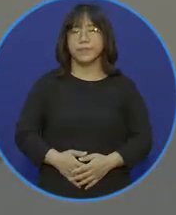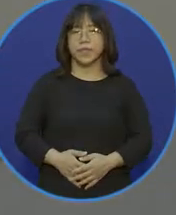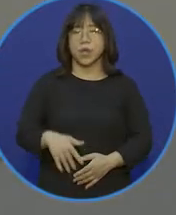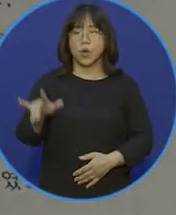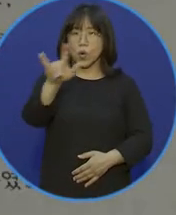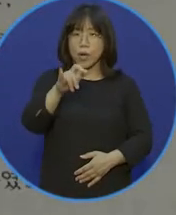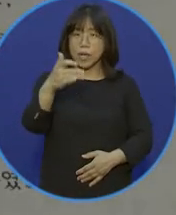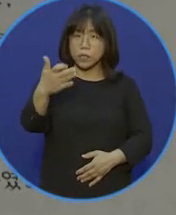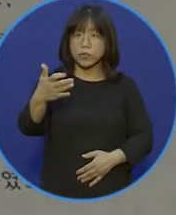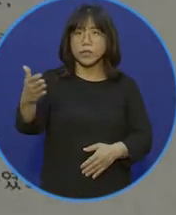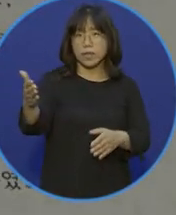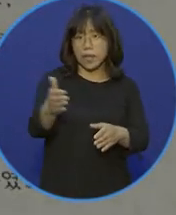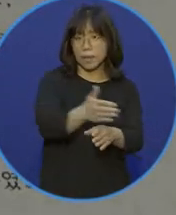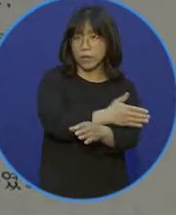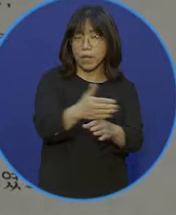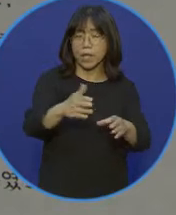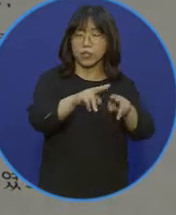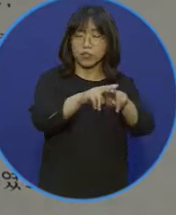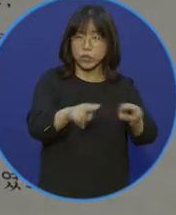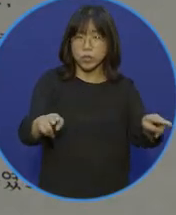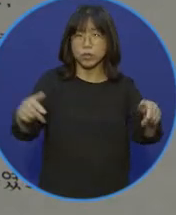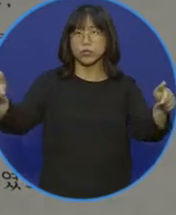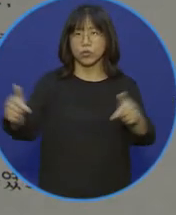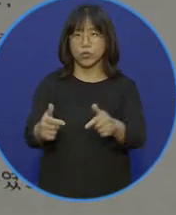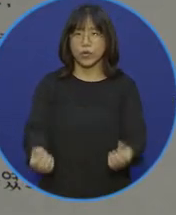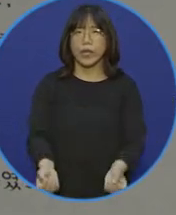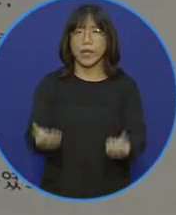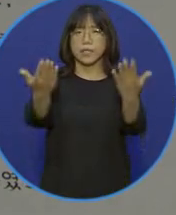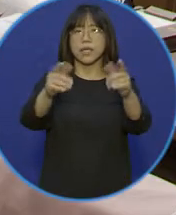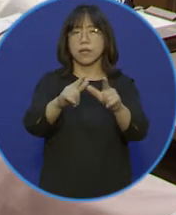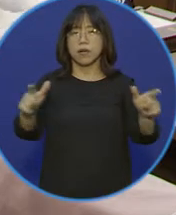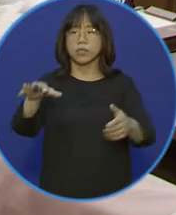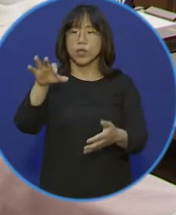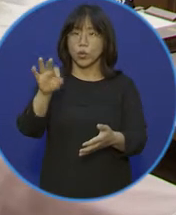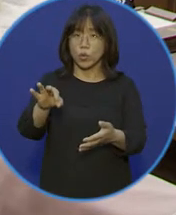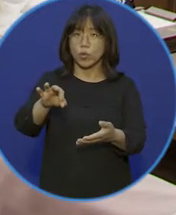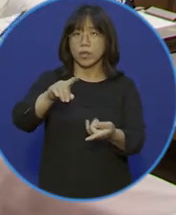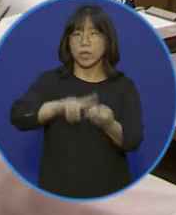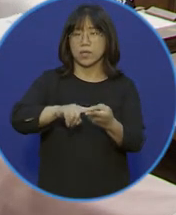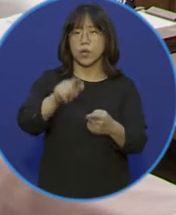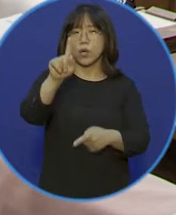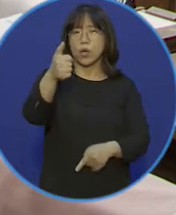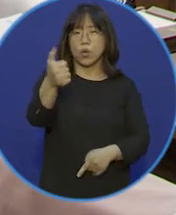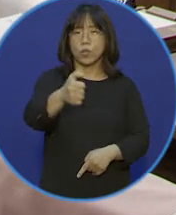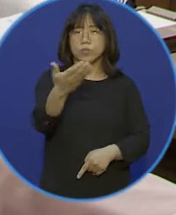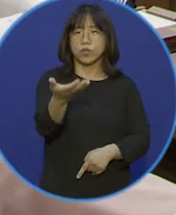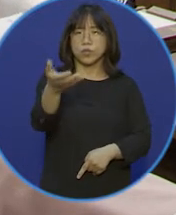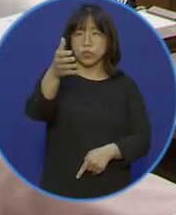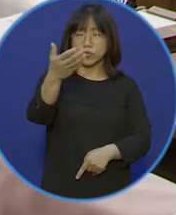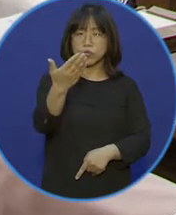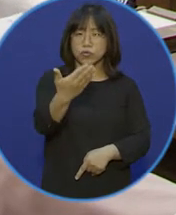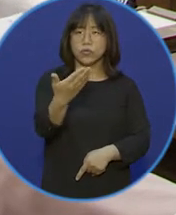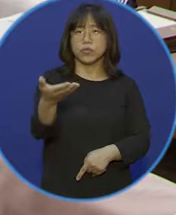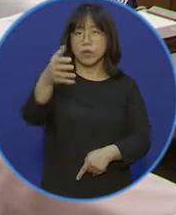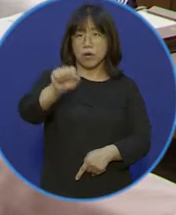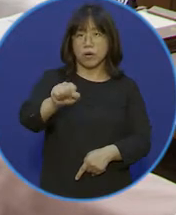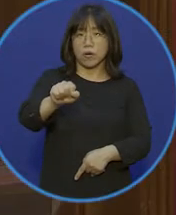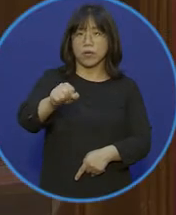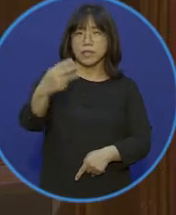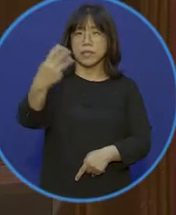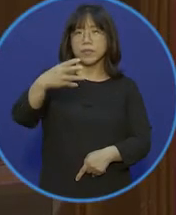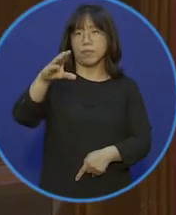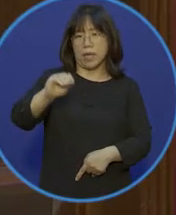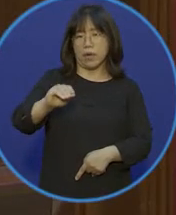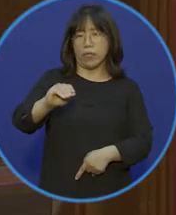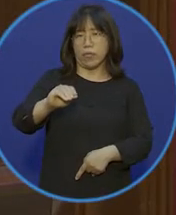4천만 원의 세입 예산 외에도 코로나19 사태에 따라 취소되거나 축소된 행사성 경비 등 59억 3천만